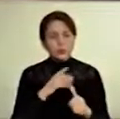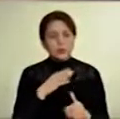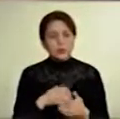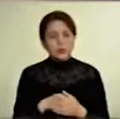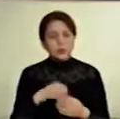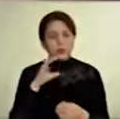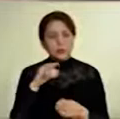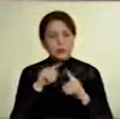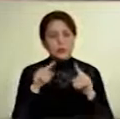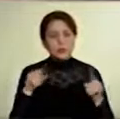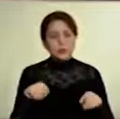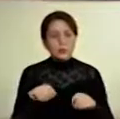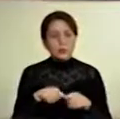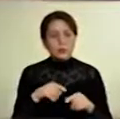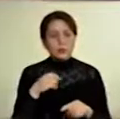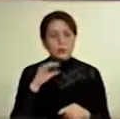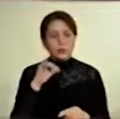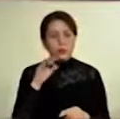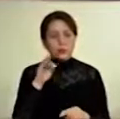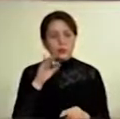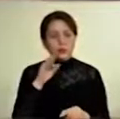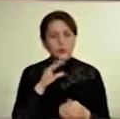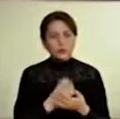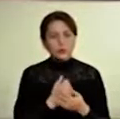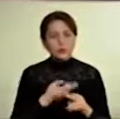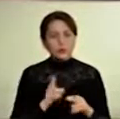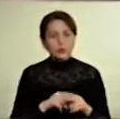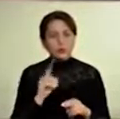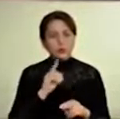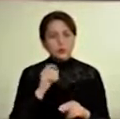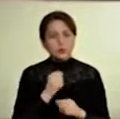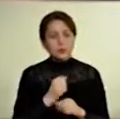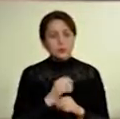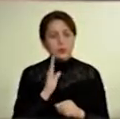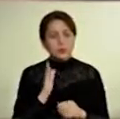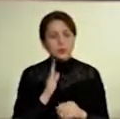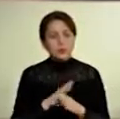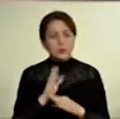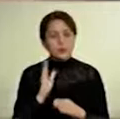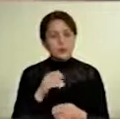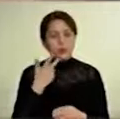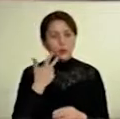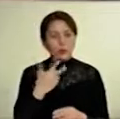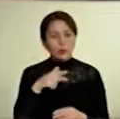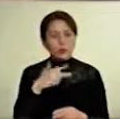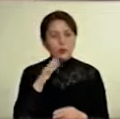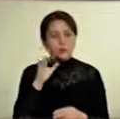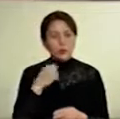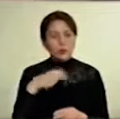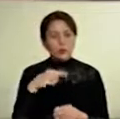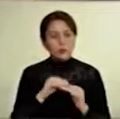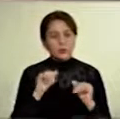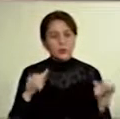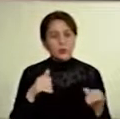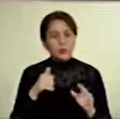S to'g'ri to'rtburchagimizning yuzini topishimiz uchun esa nima ish qilar ekanmiz? 30 va 20 ni ko'paytirib